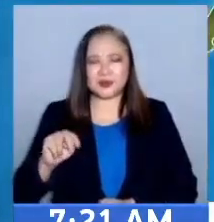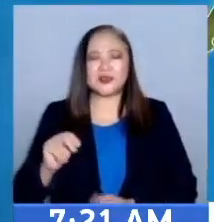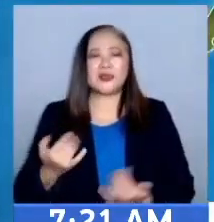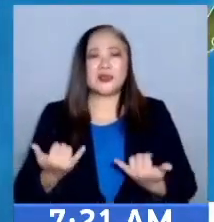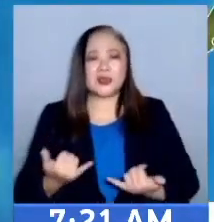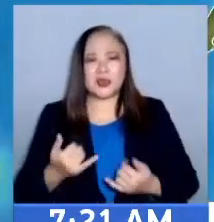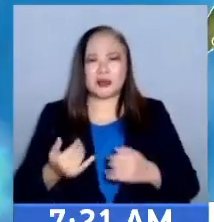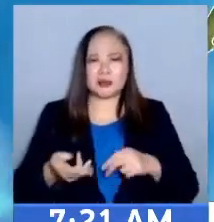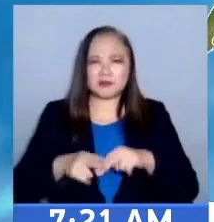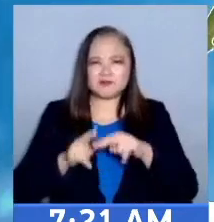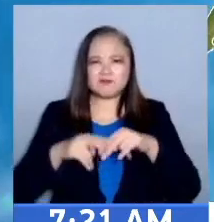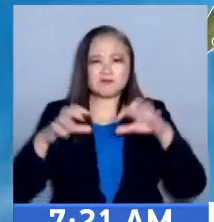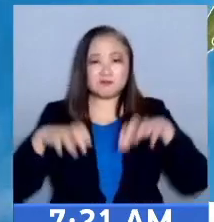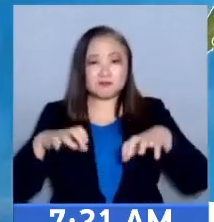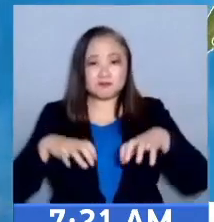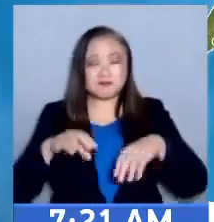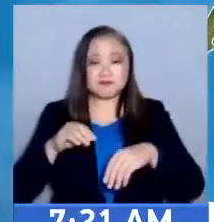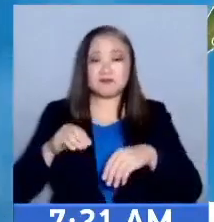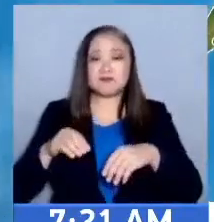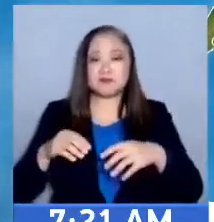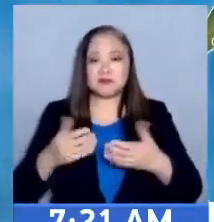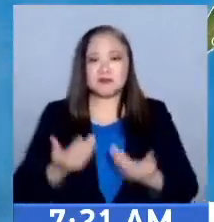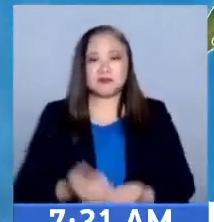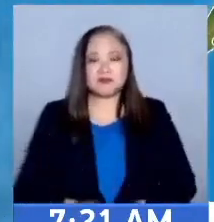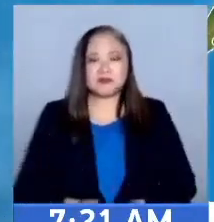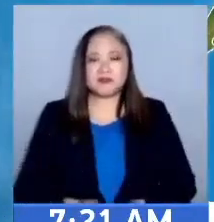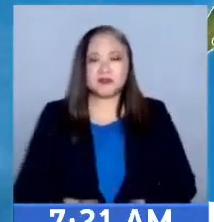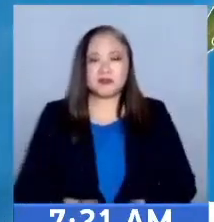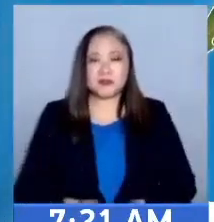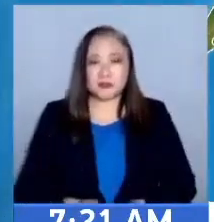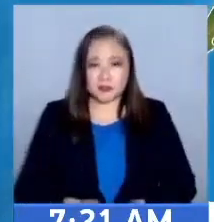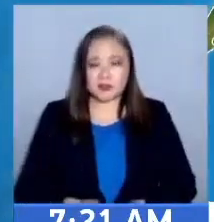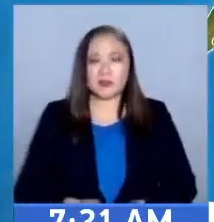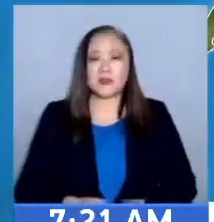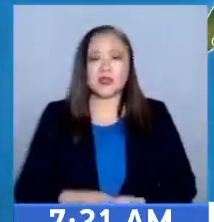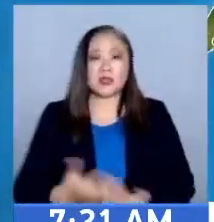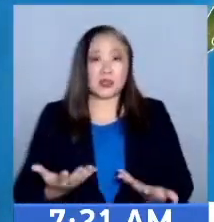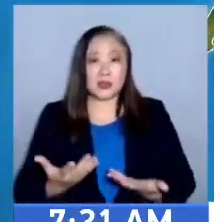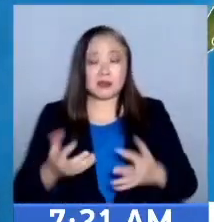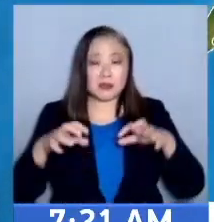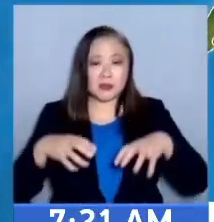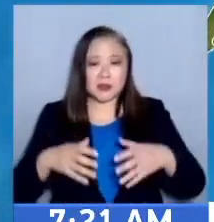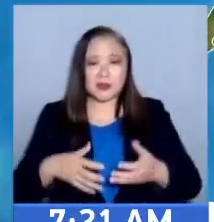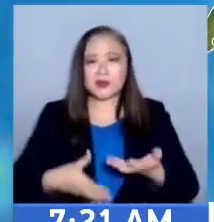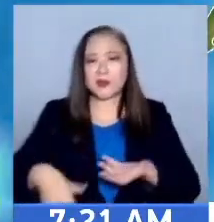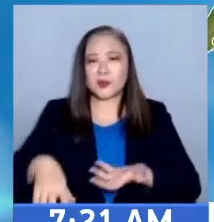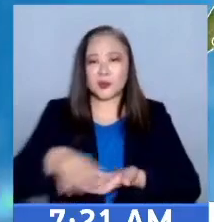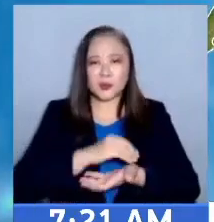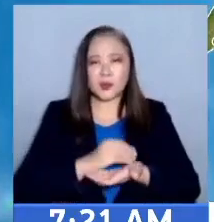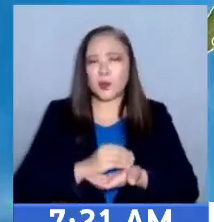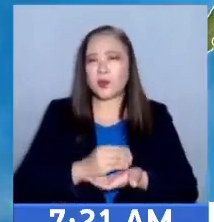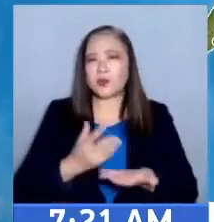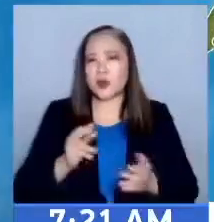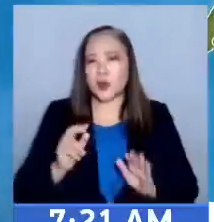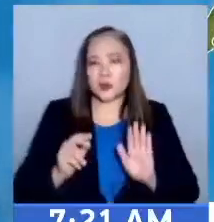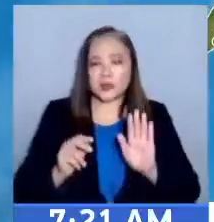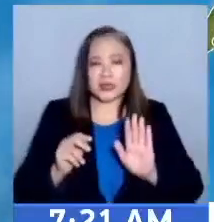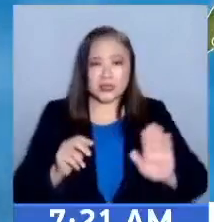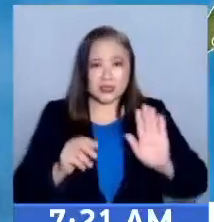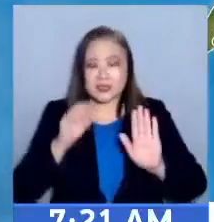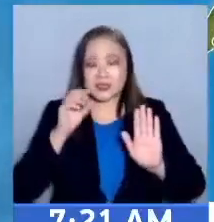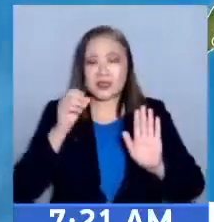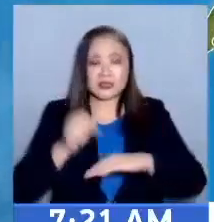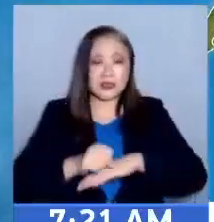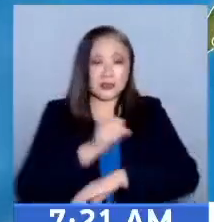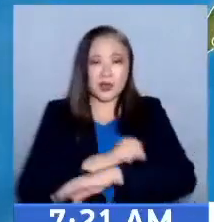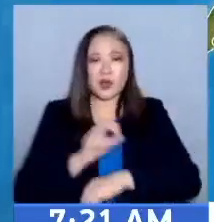bansa. Ayon sa PAGASA, apektado ang Sorsogon at ilang panig ng Northern Samar. Tatagal ang rainfall advisory hanggang